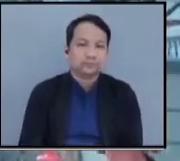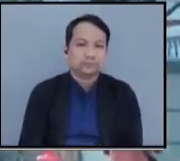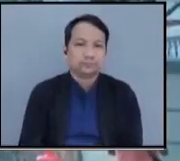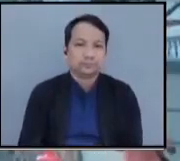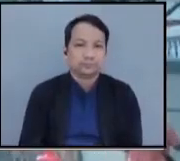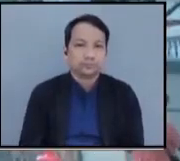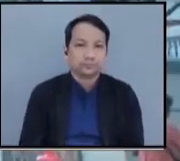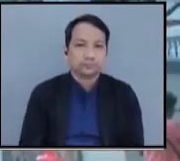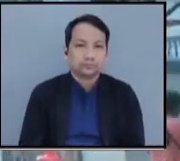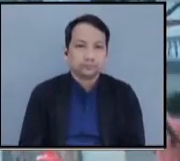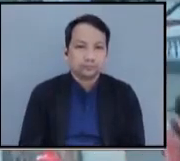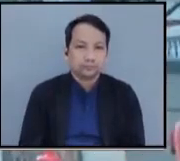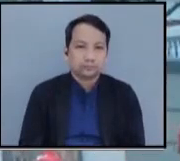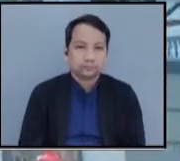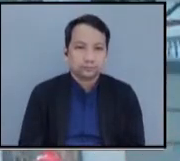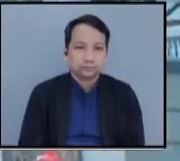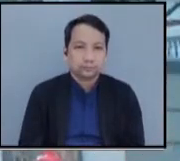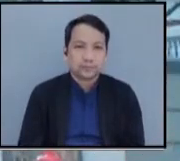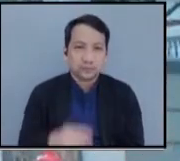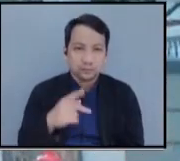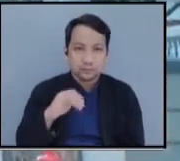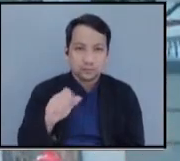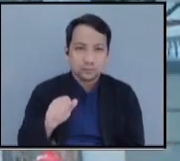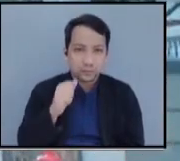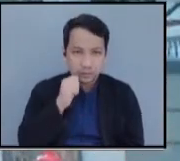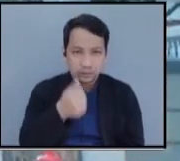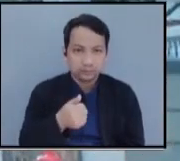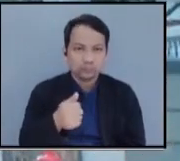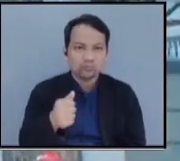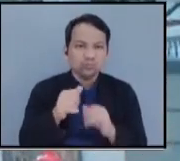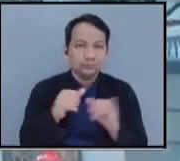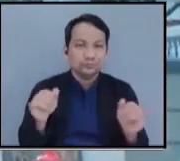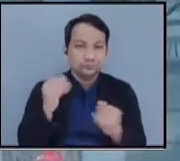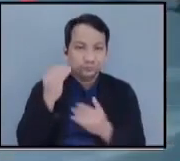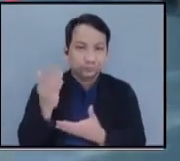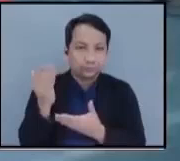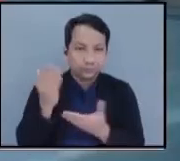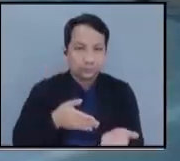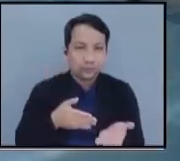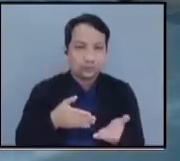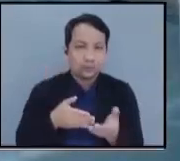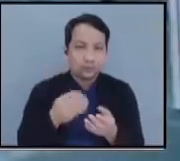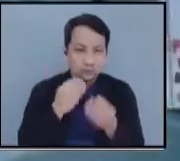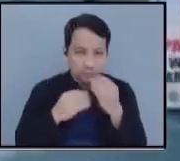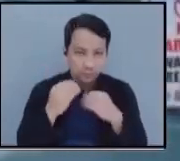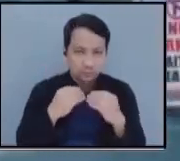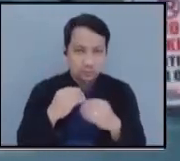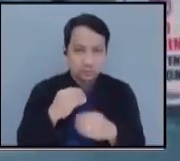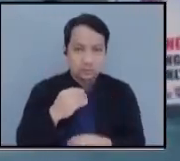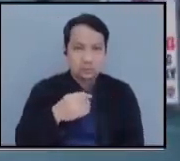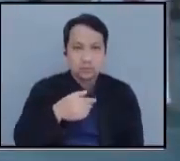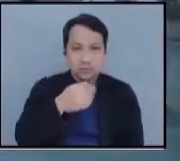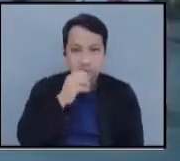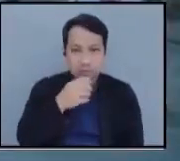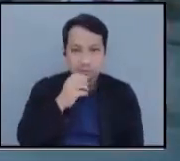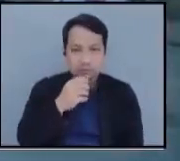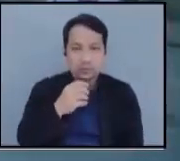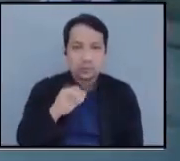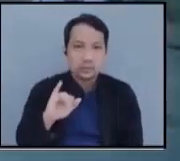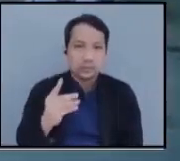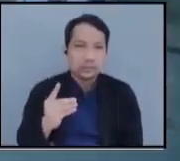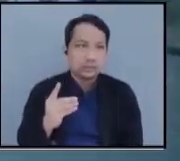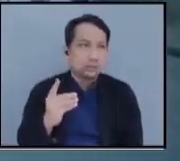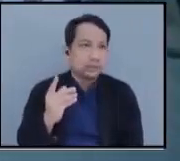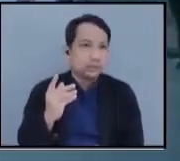magtutungo dito simula bukas gaya ng pagdadala ng pagkain at inumin pagdadala ng ID gamot at payong